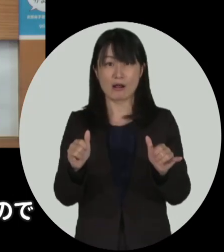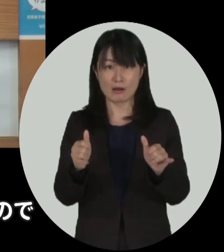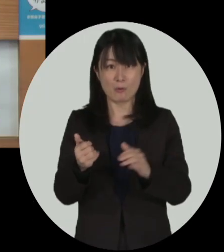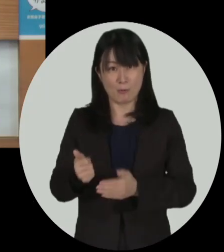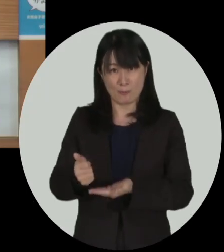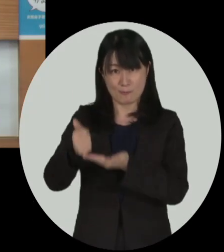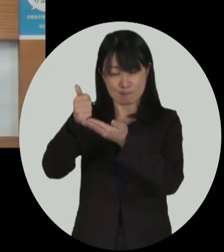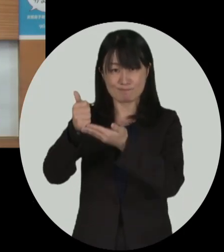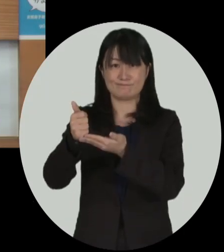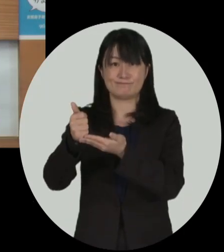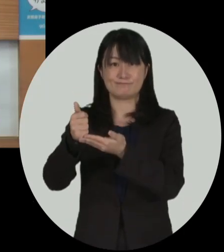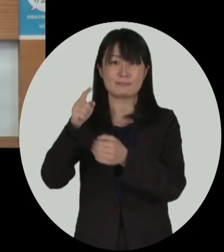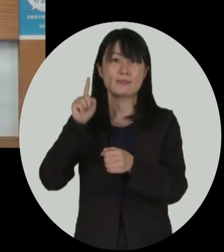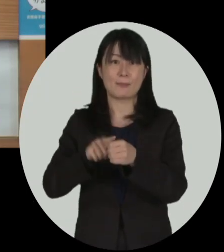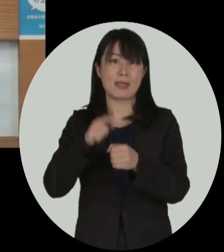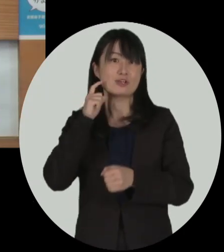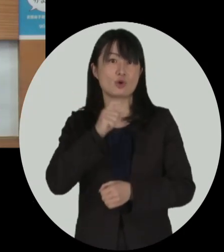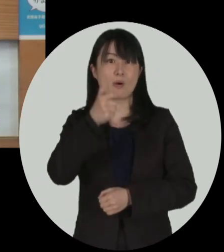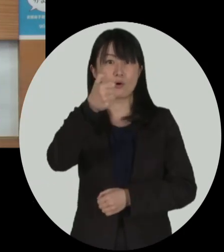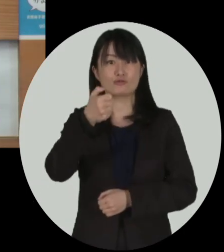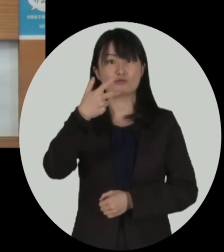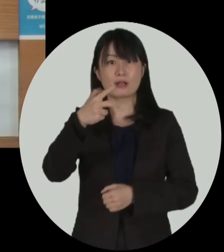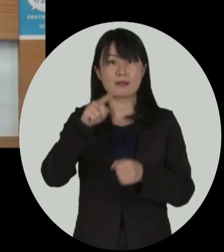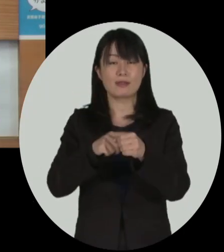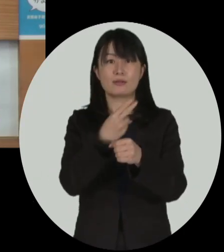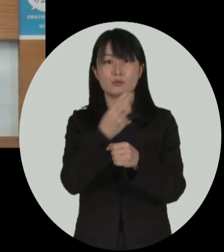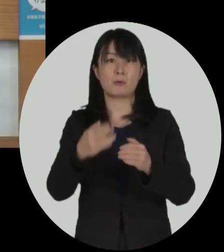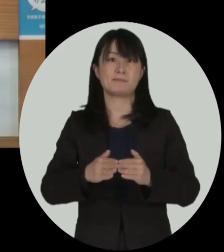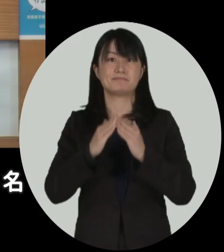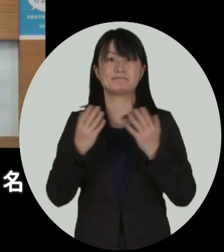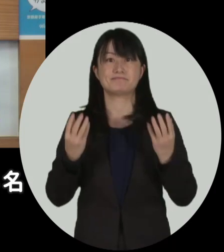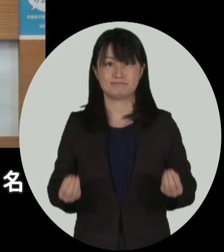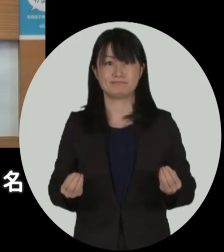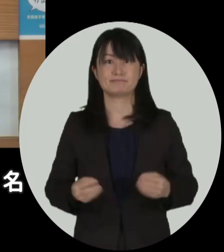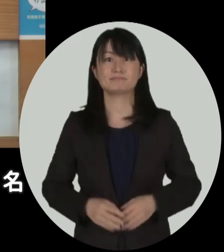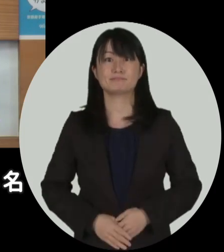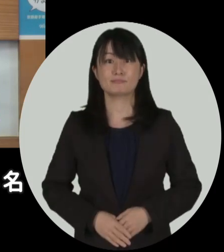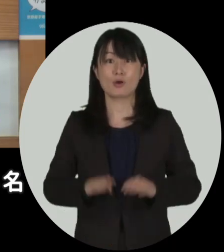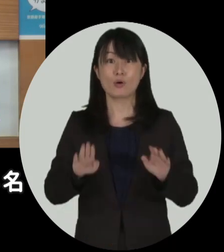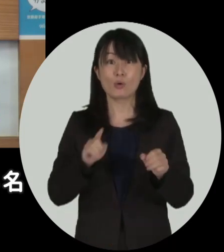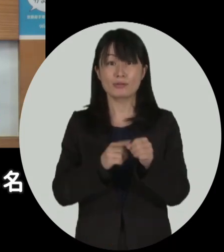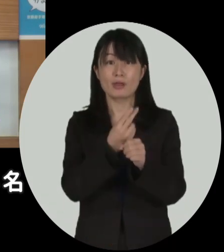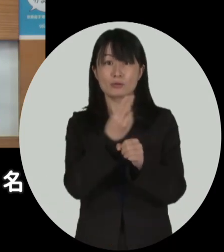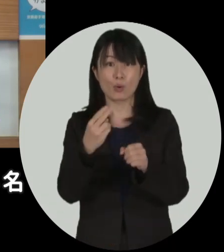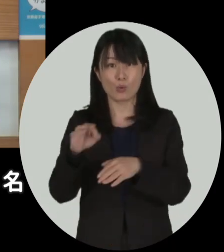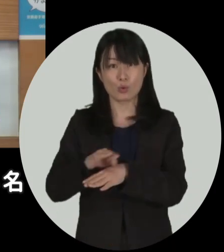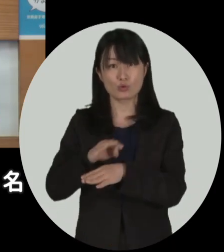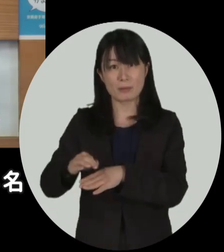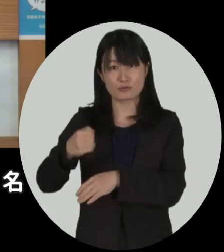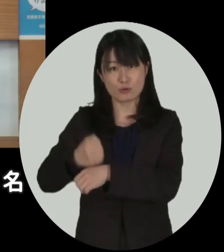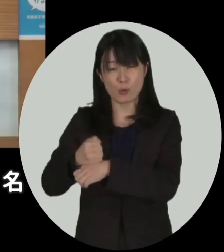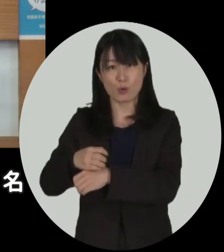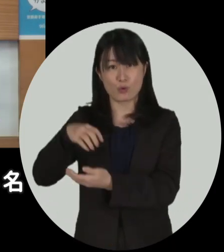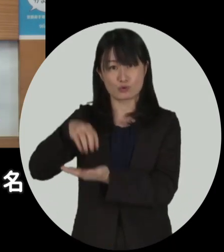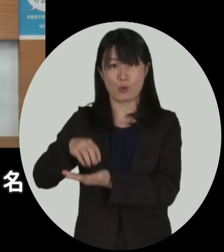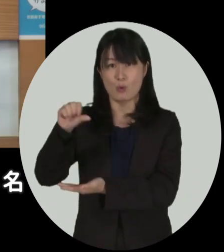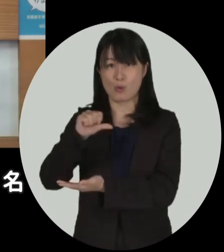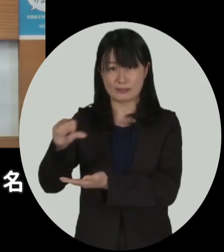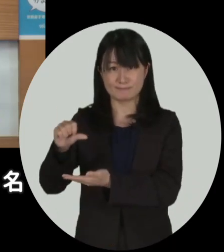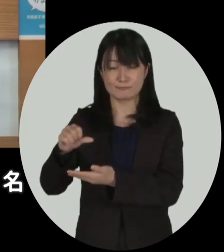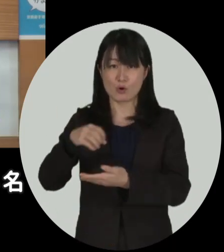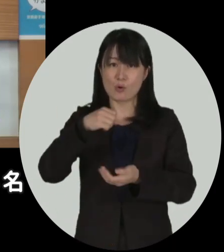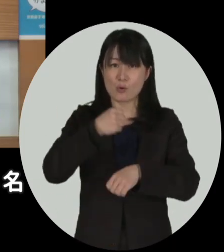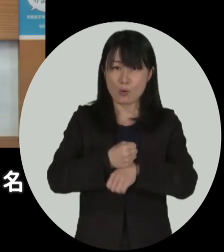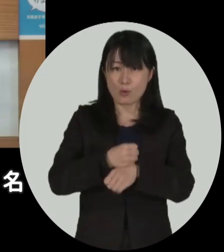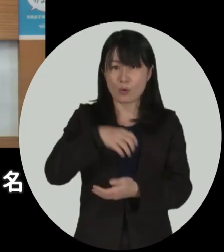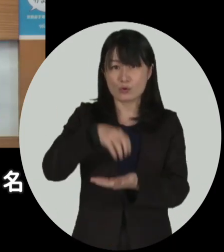して、昭和57年度に創設をされました。今年度は特別功労賞が5名、功労賞8名、